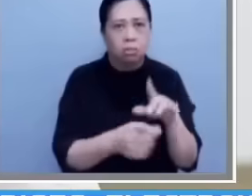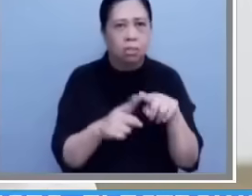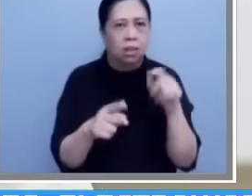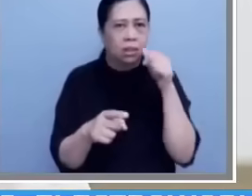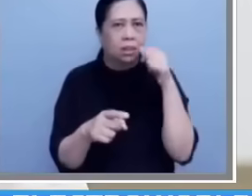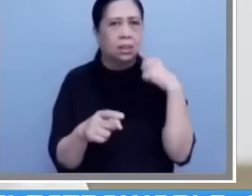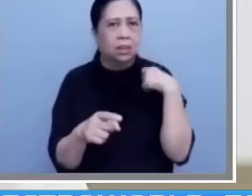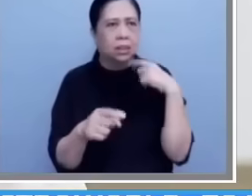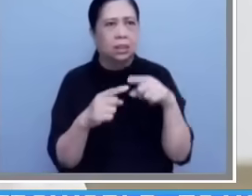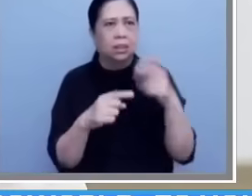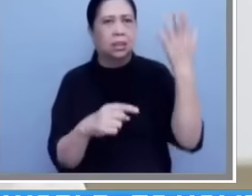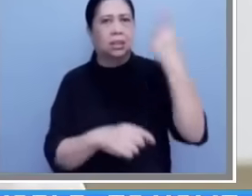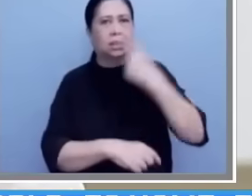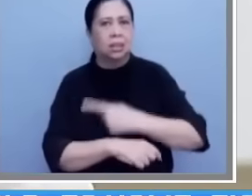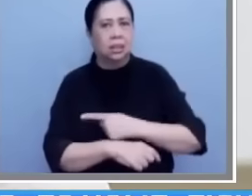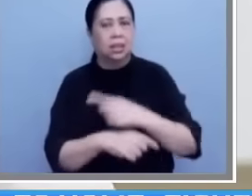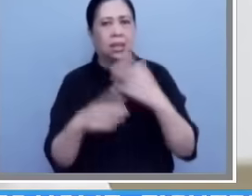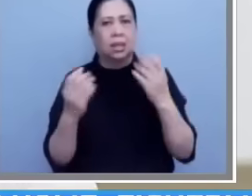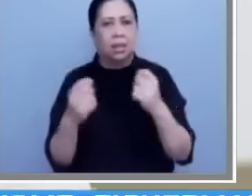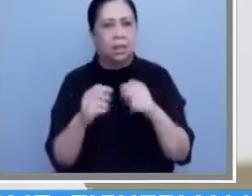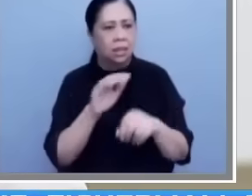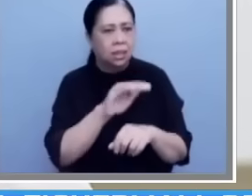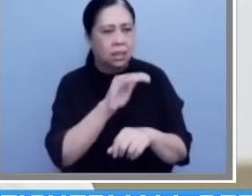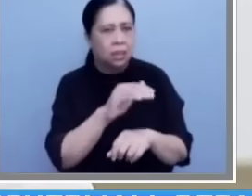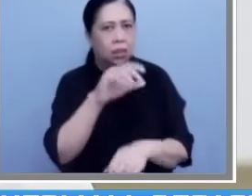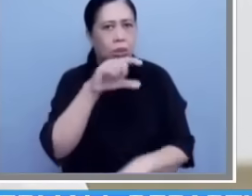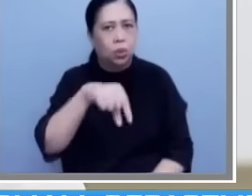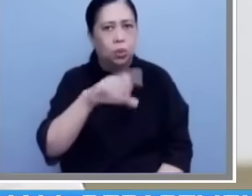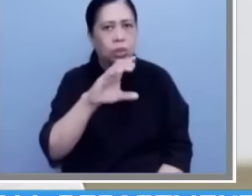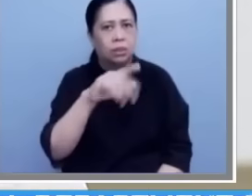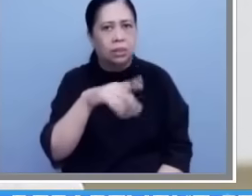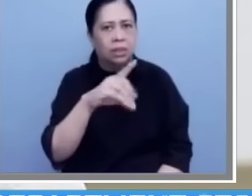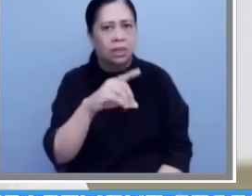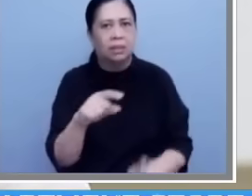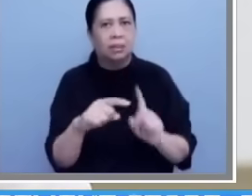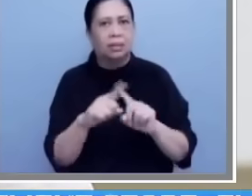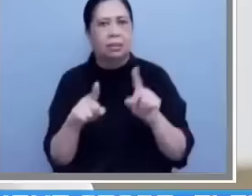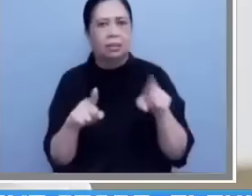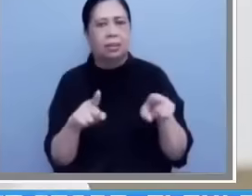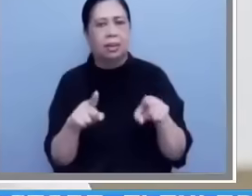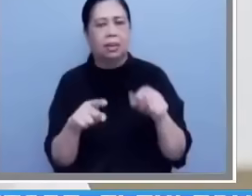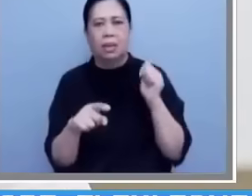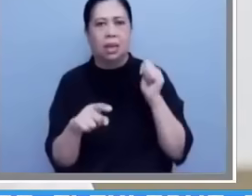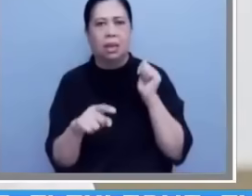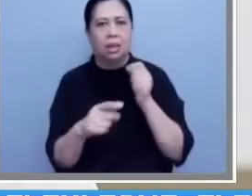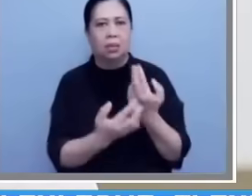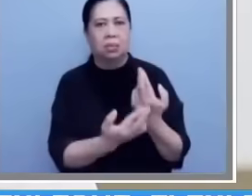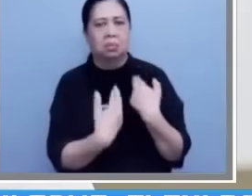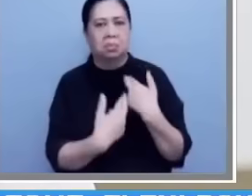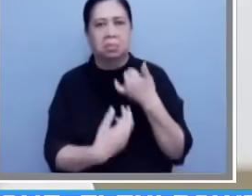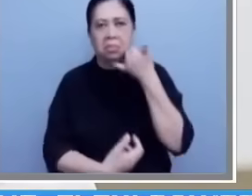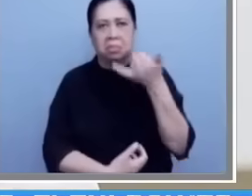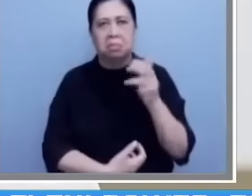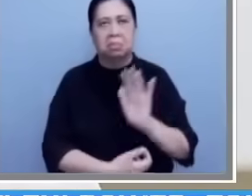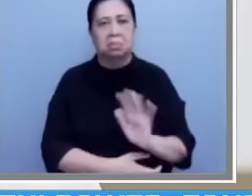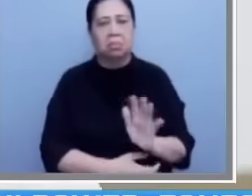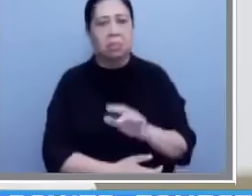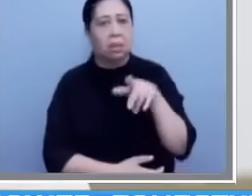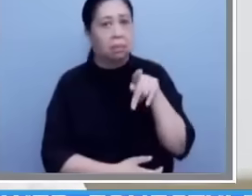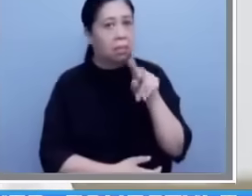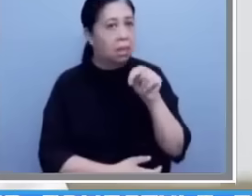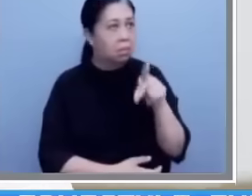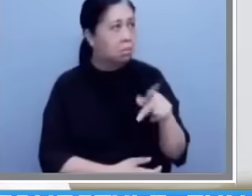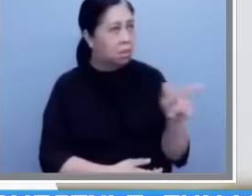isang araw po ay nagre-reach out po ang QCPD. Subalit hindi po siya sumasagot sa ating mga tawag po. Ang PNP hindi po motu